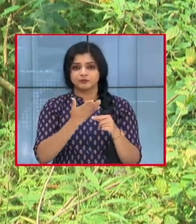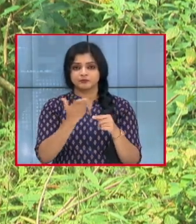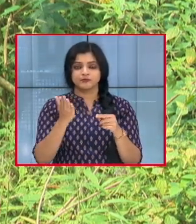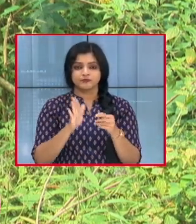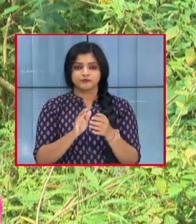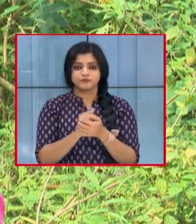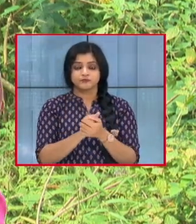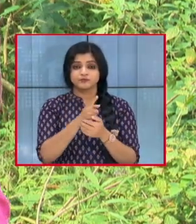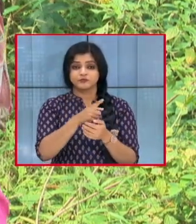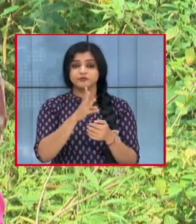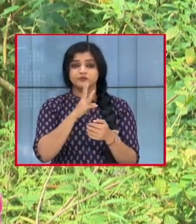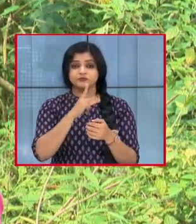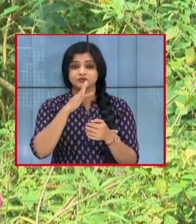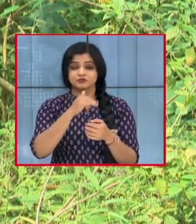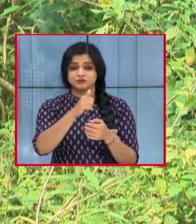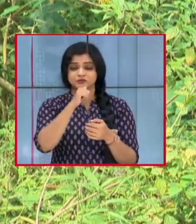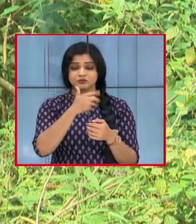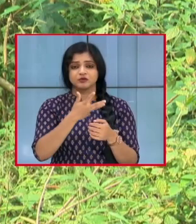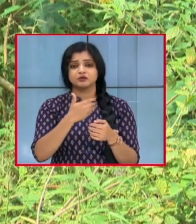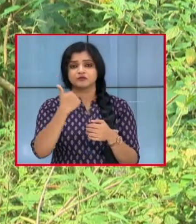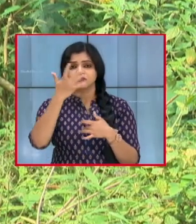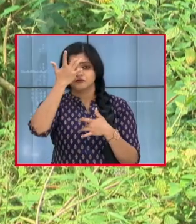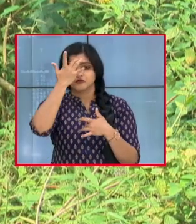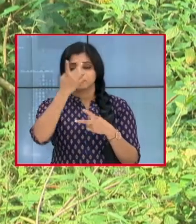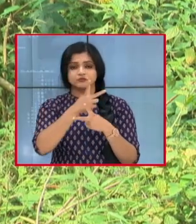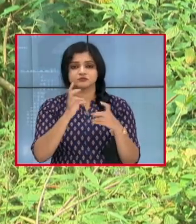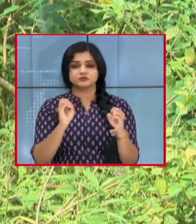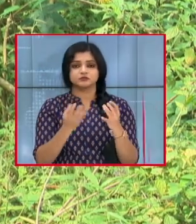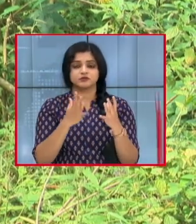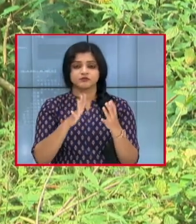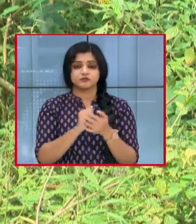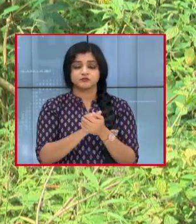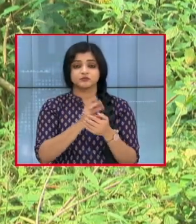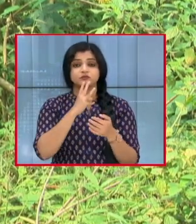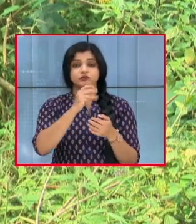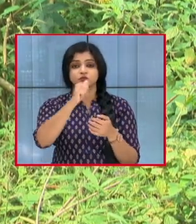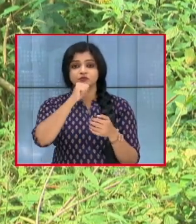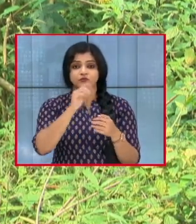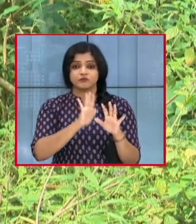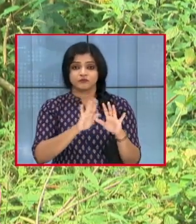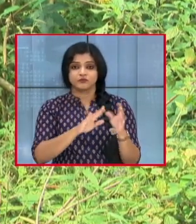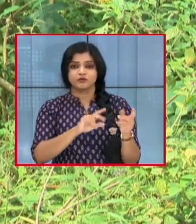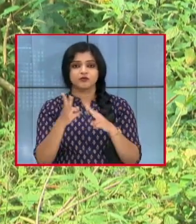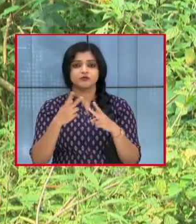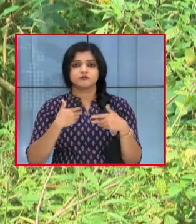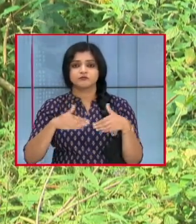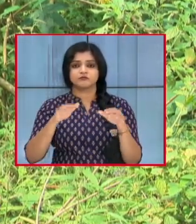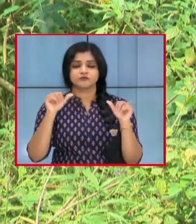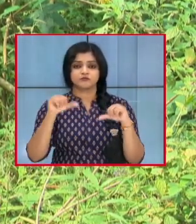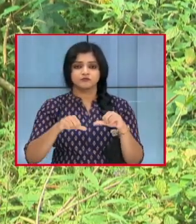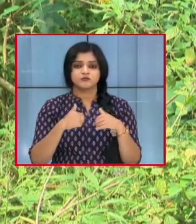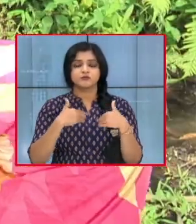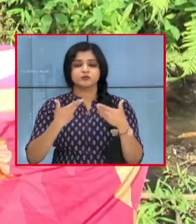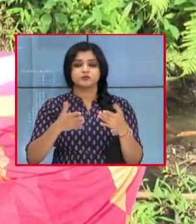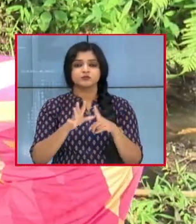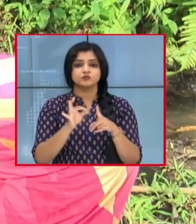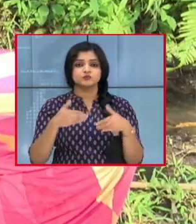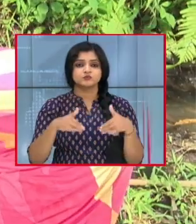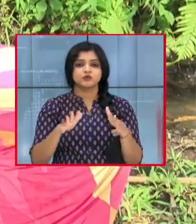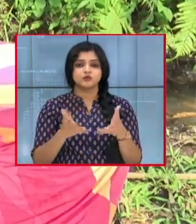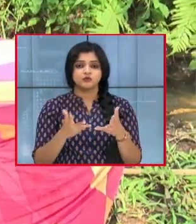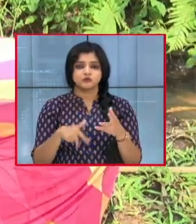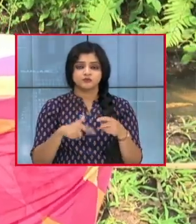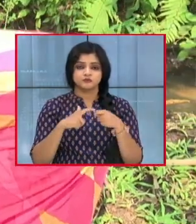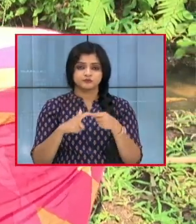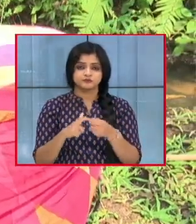ഇത് കുടിച്ചാൽ ജലദോഷം പനി ഉറപ്പായിട്ട് വരുന്നുണ്ട്. കുടിക്കാതിരിക്കാൻ ഞങ്ങൾക്ക് നിവൃത്തിയില്ല. ഇനി എന്ത് ചെയ്യണം ഞങ്ങൾ?